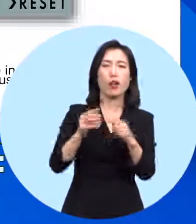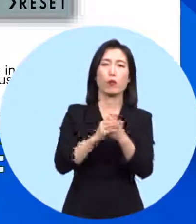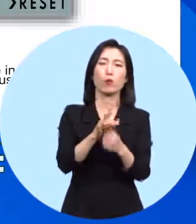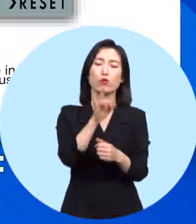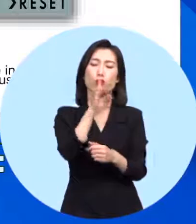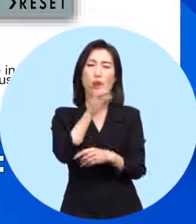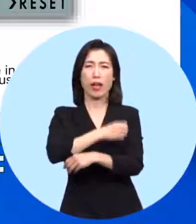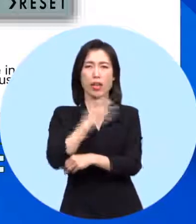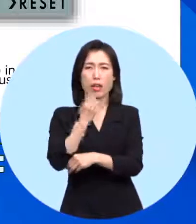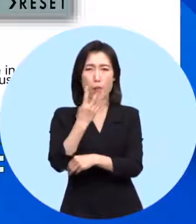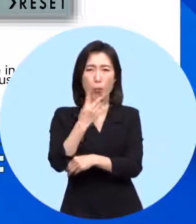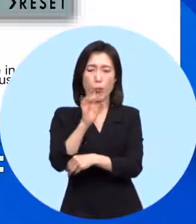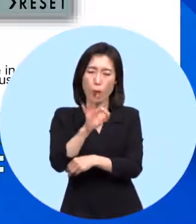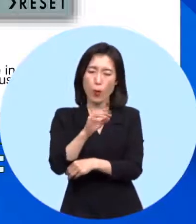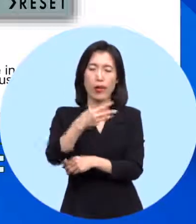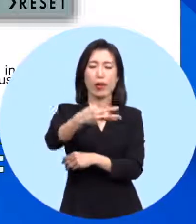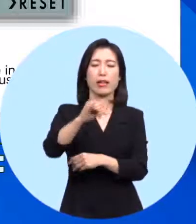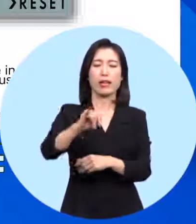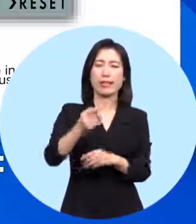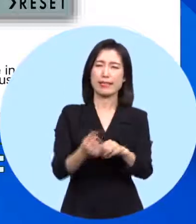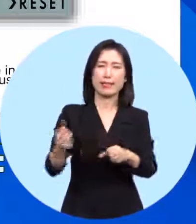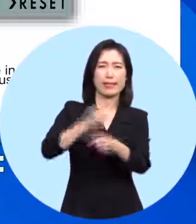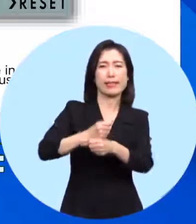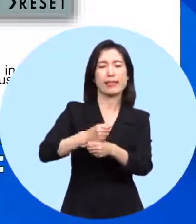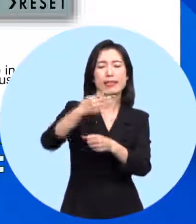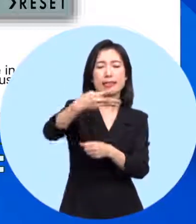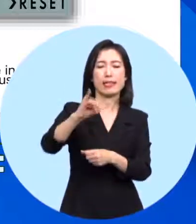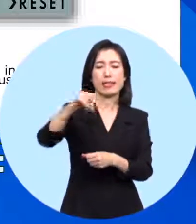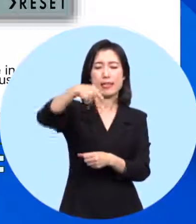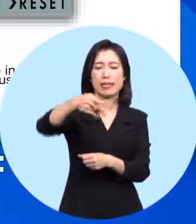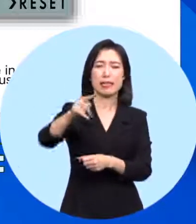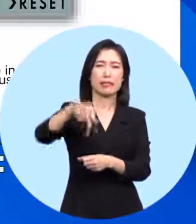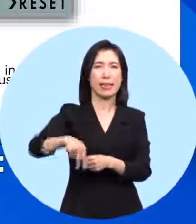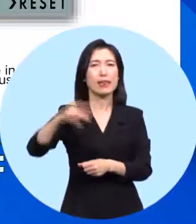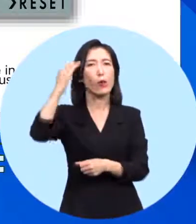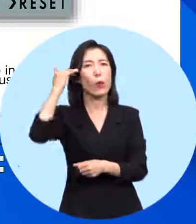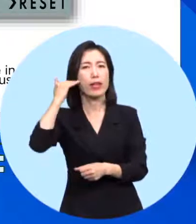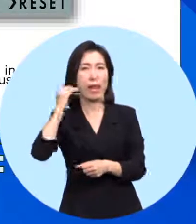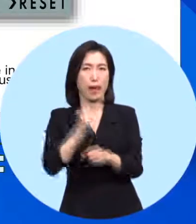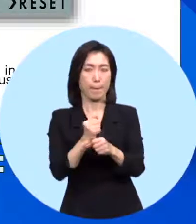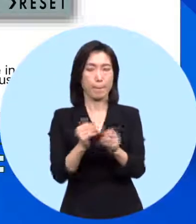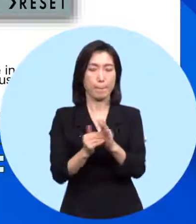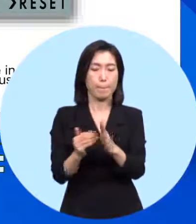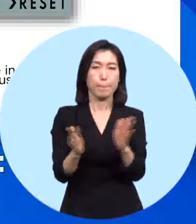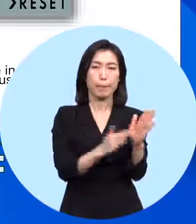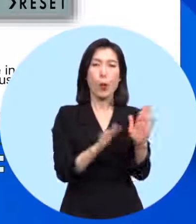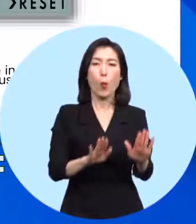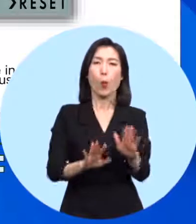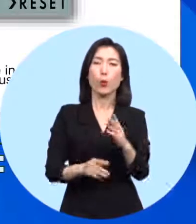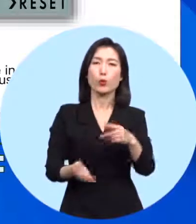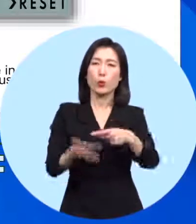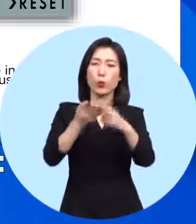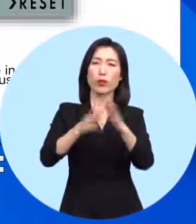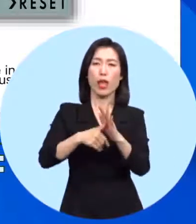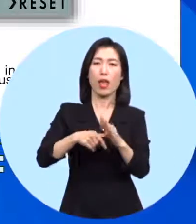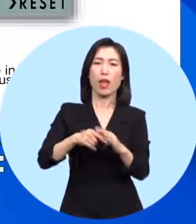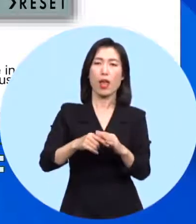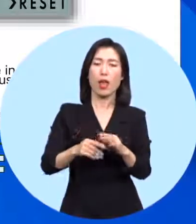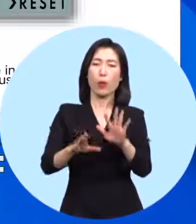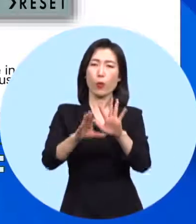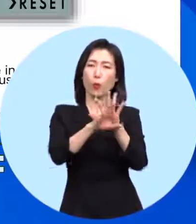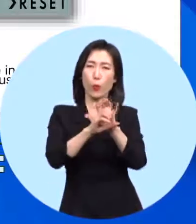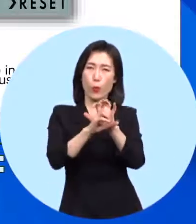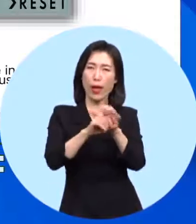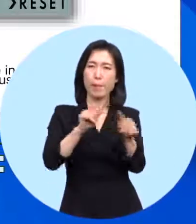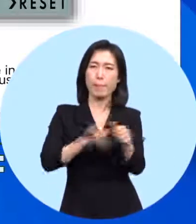리셋 코리아를 추천했었죠. 그런데 올 7월에 슈밥이 코비드19 더 그레이트